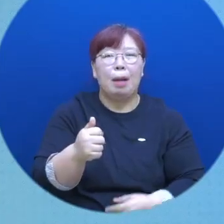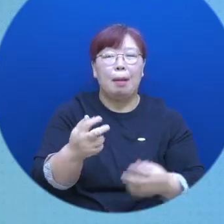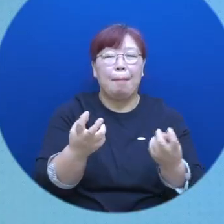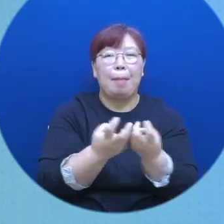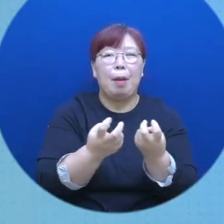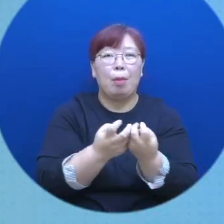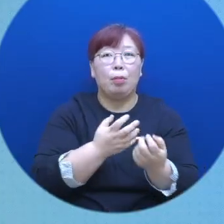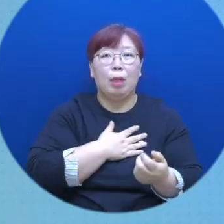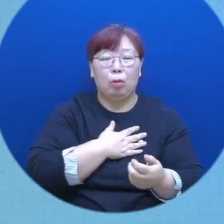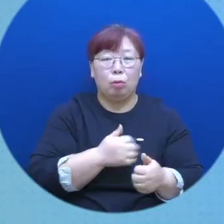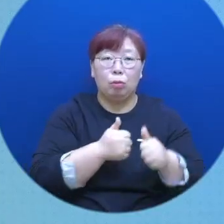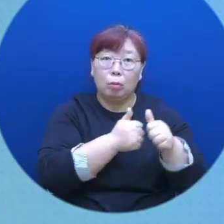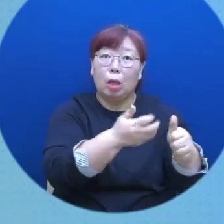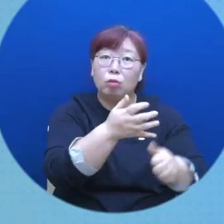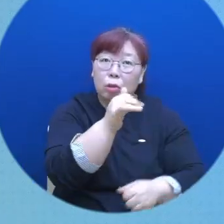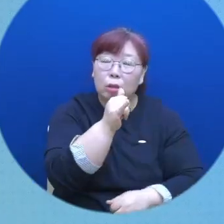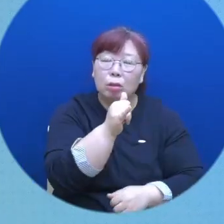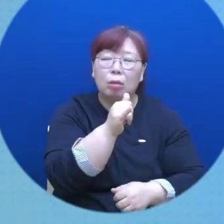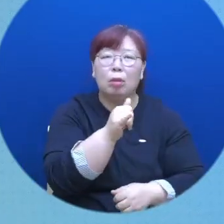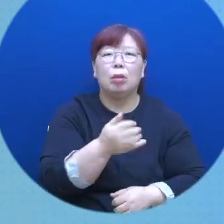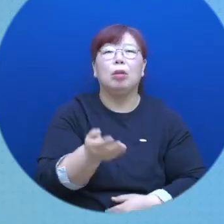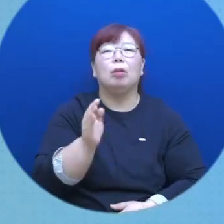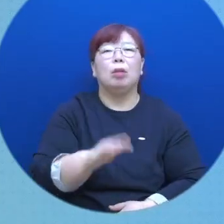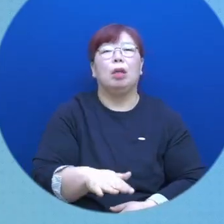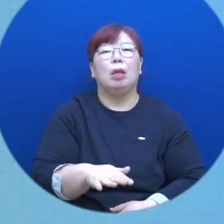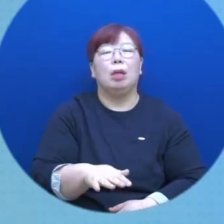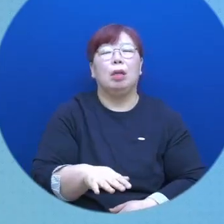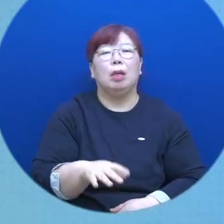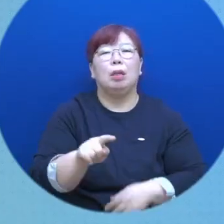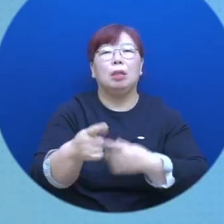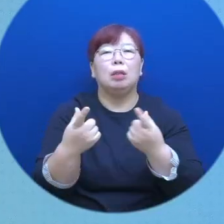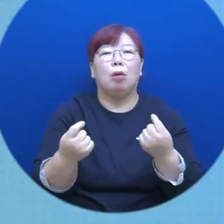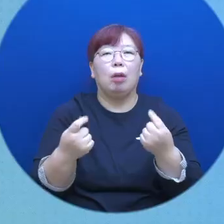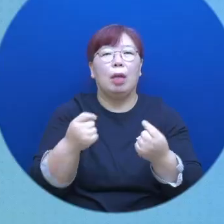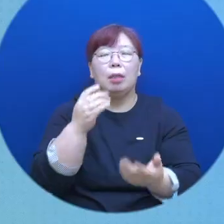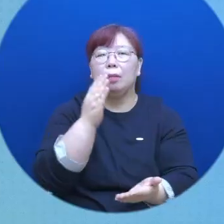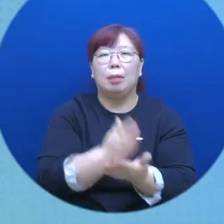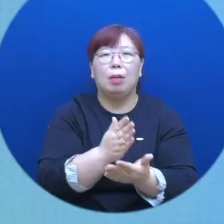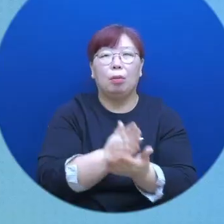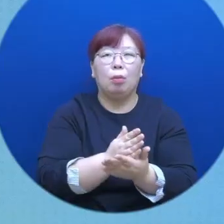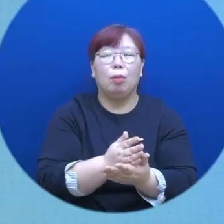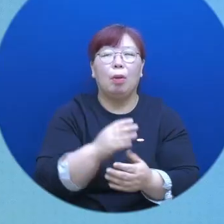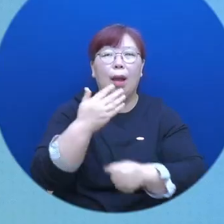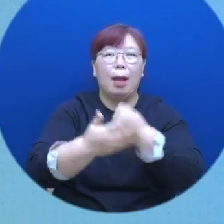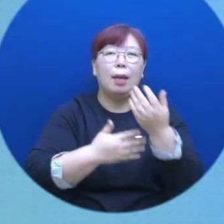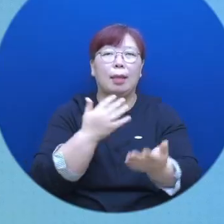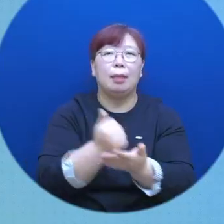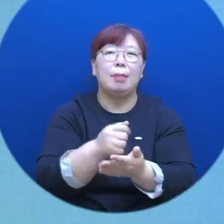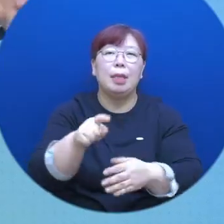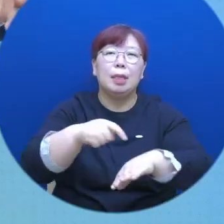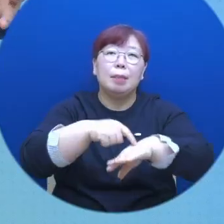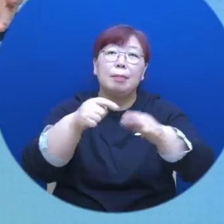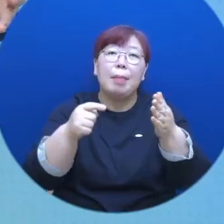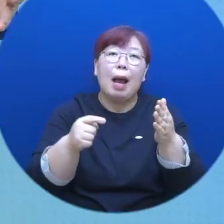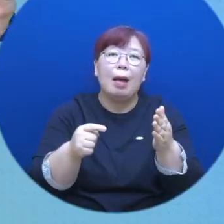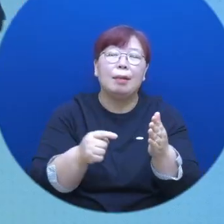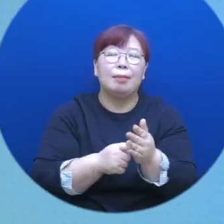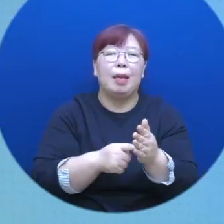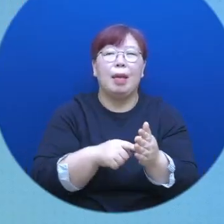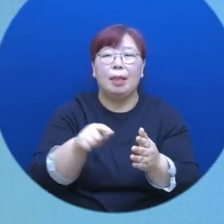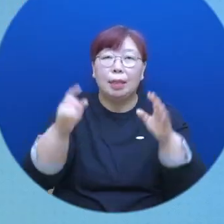버릴 수 있잖아요. 그런데 하나님이 그 마음에 모성애를 심어줘요. 너무